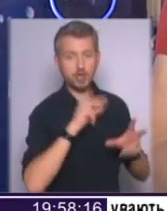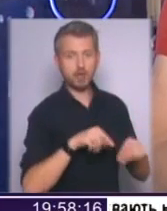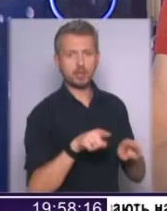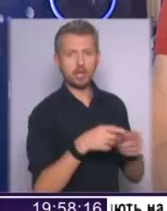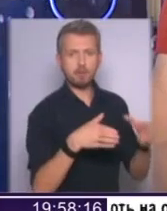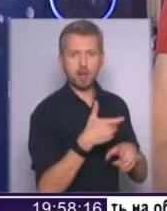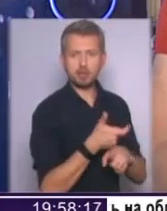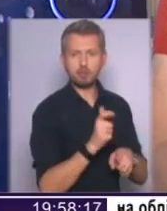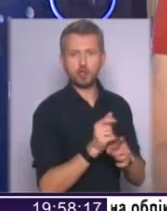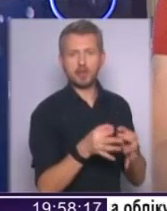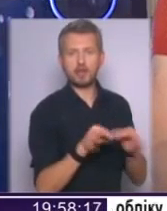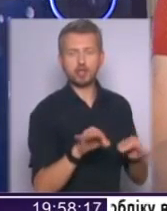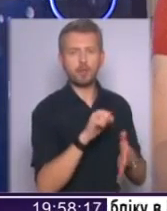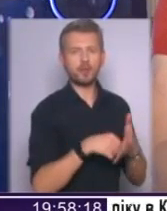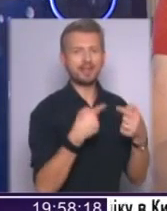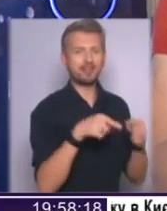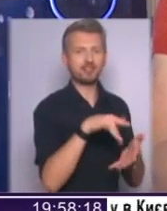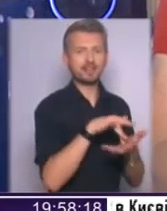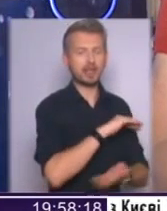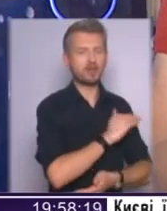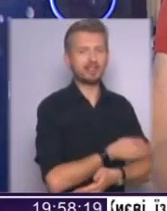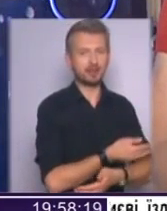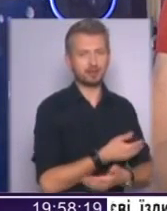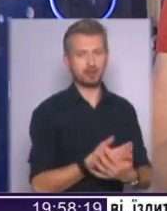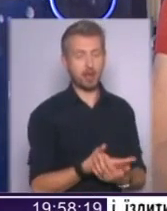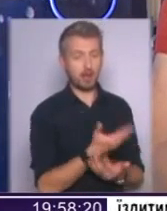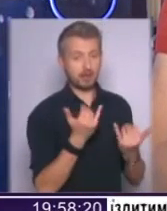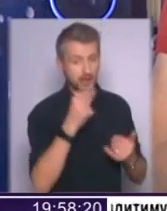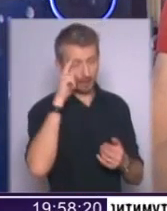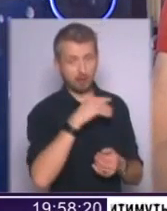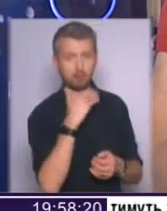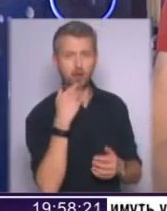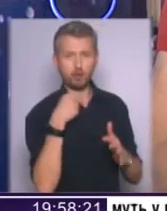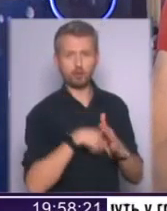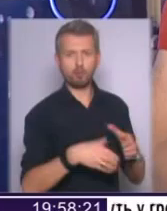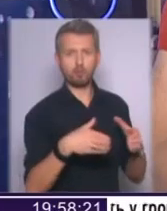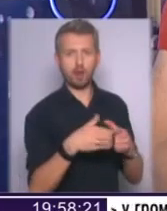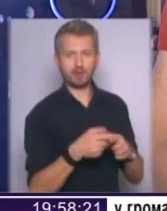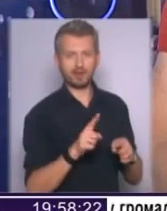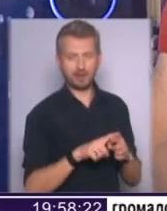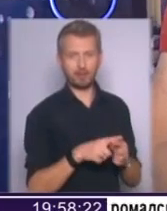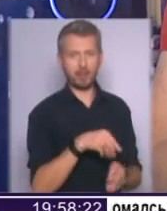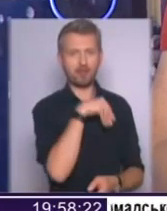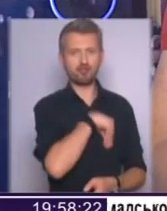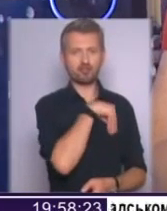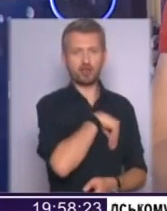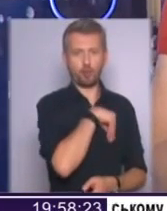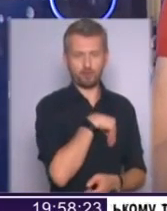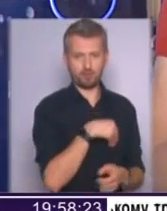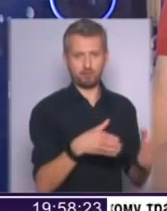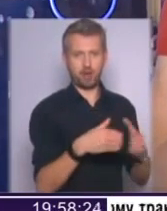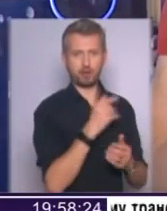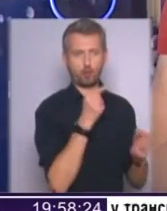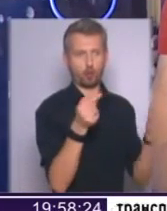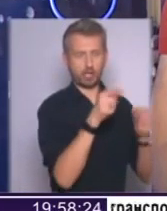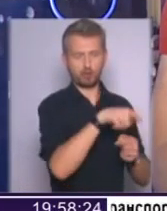більш набагато незалежнішими від інших центрів сили. А зараз ми знаємо, що у нас багато в чому партії, знаєте, кишенькові партії конкретних людей. І багато в чому